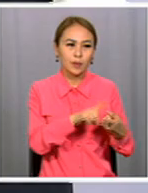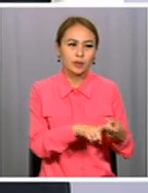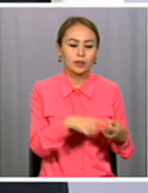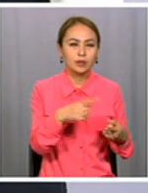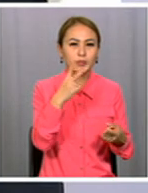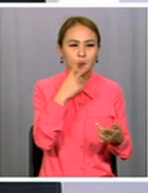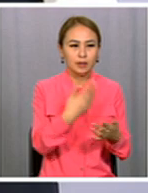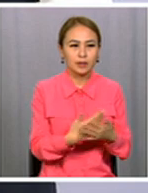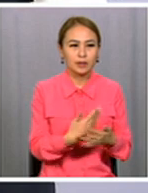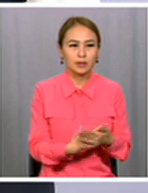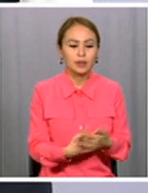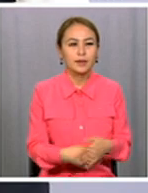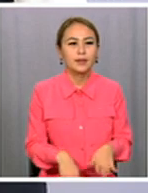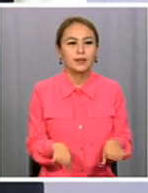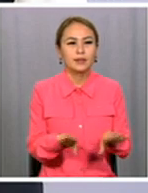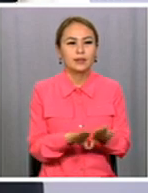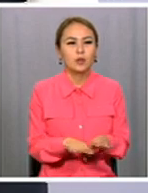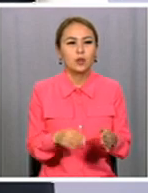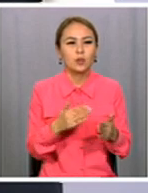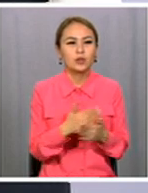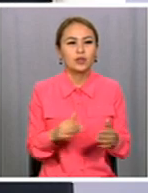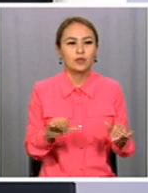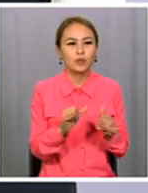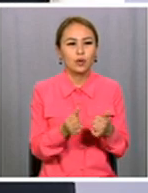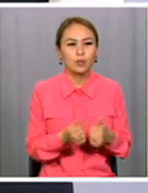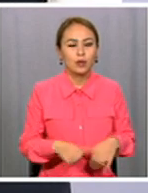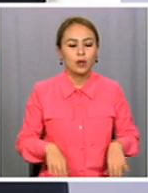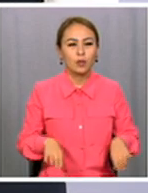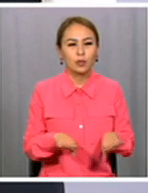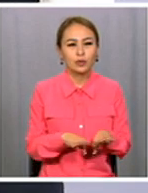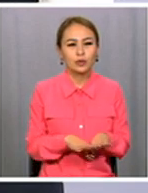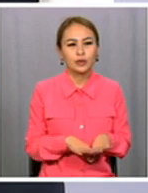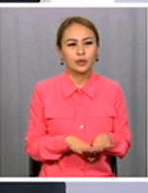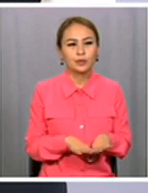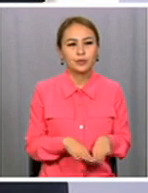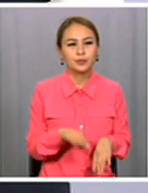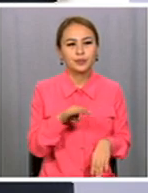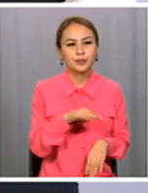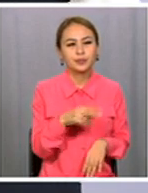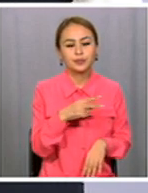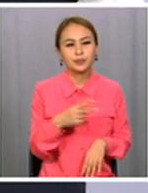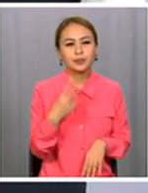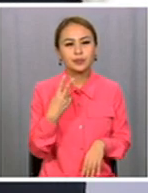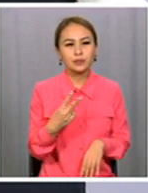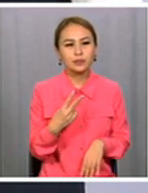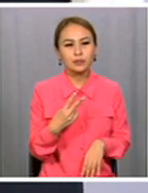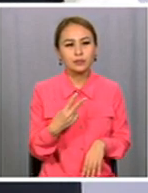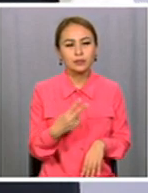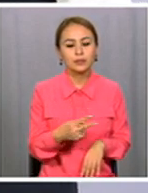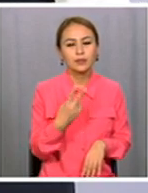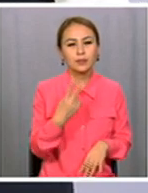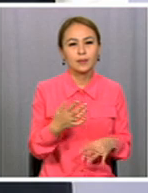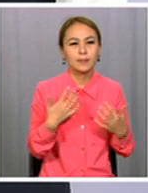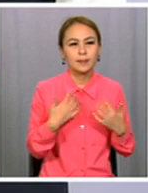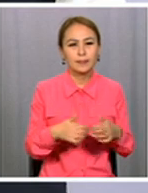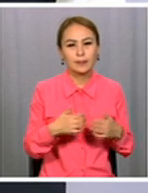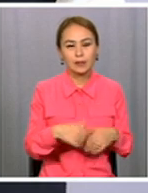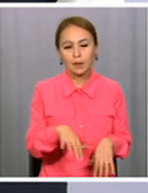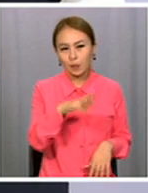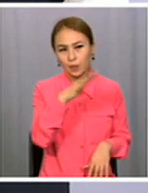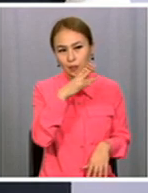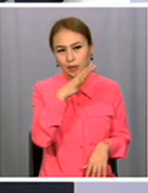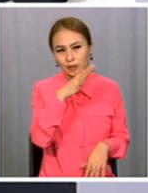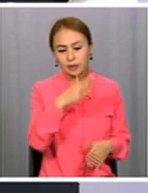білдіреді. Енді біз осы формула бойынша, егер Т 2-ге тең болғанда, яғни 2 сағат уақытта